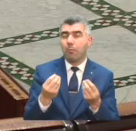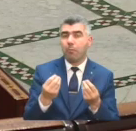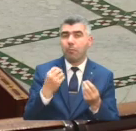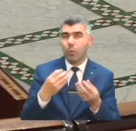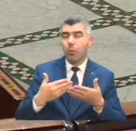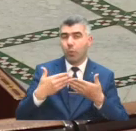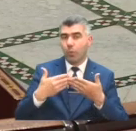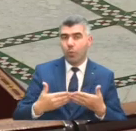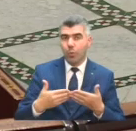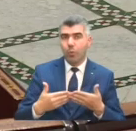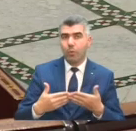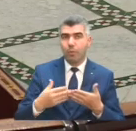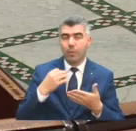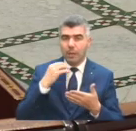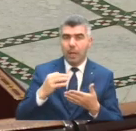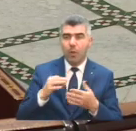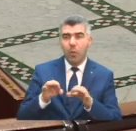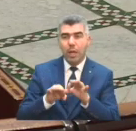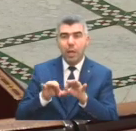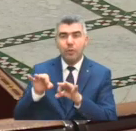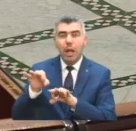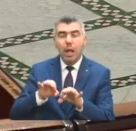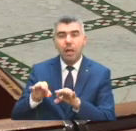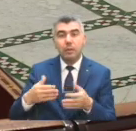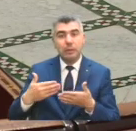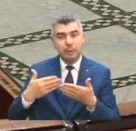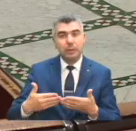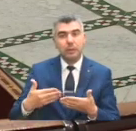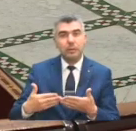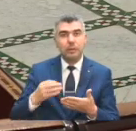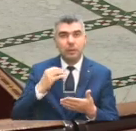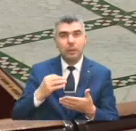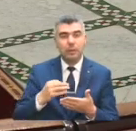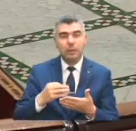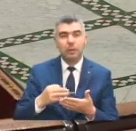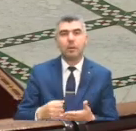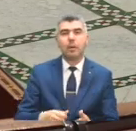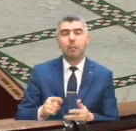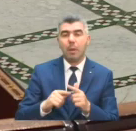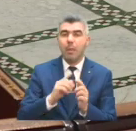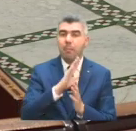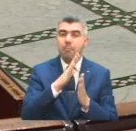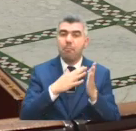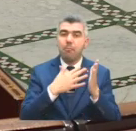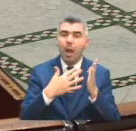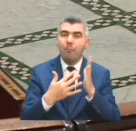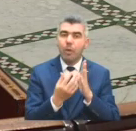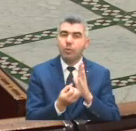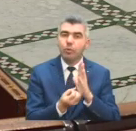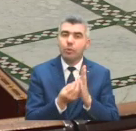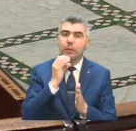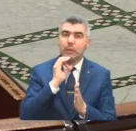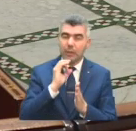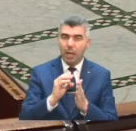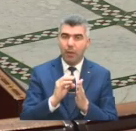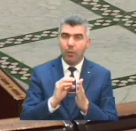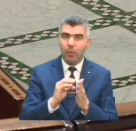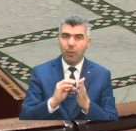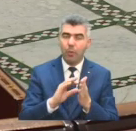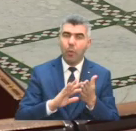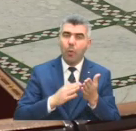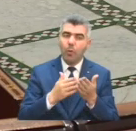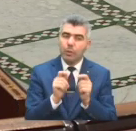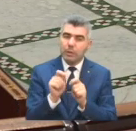عندنا اتخاذ عدة إجراءات في الظرفية الحالية وفي هذا البرنامج الجديد لمعالجة